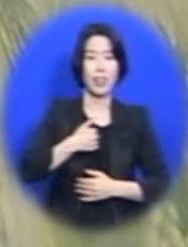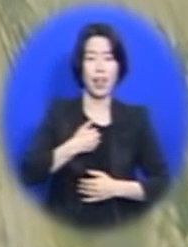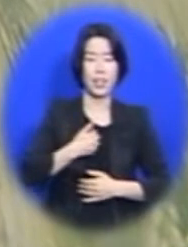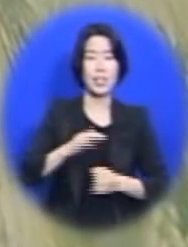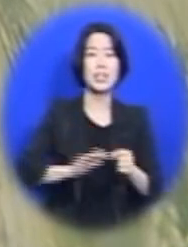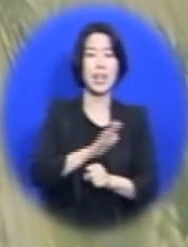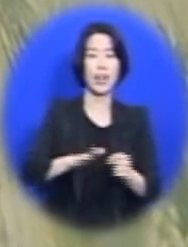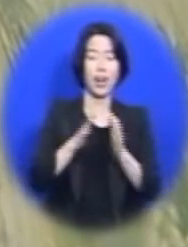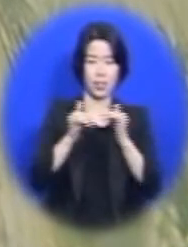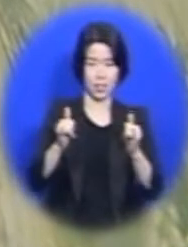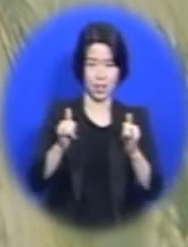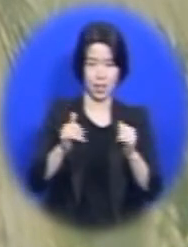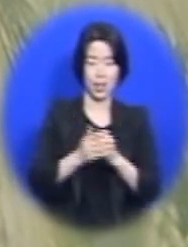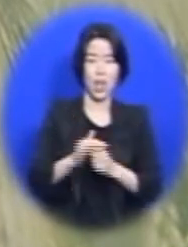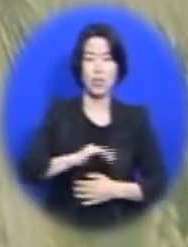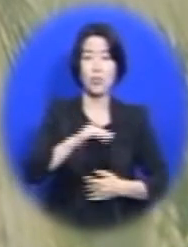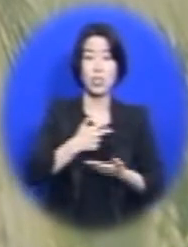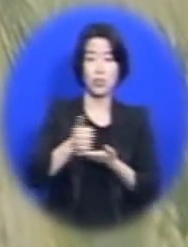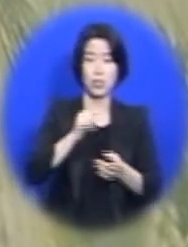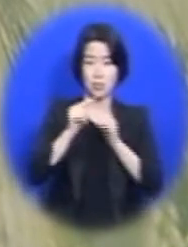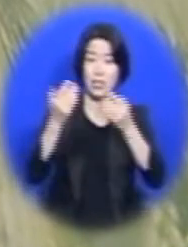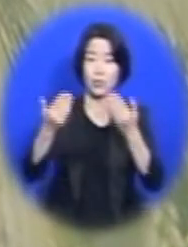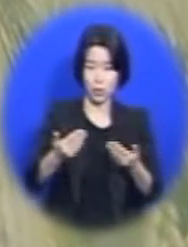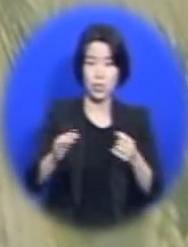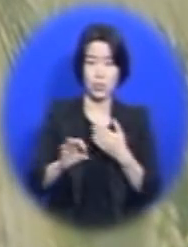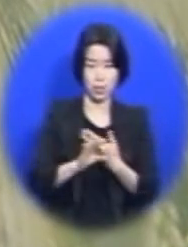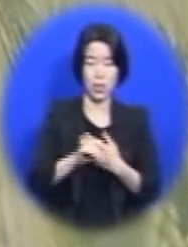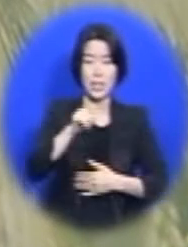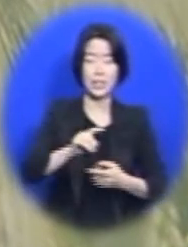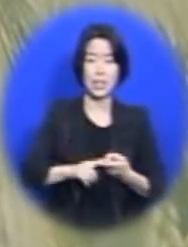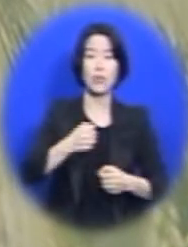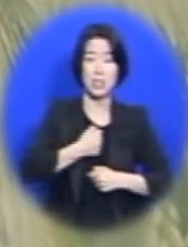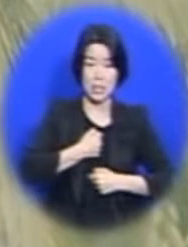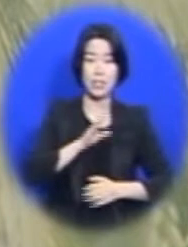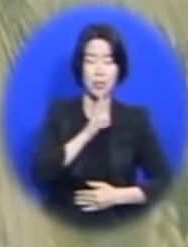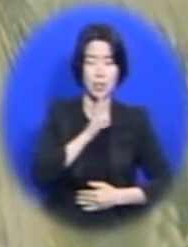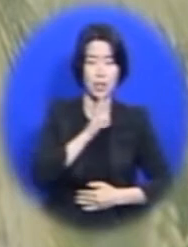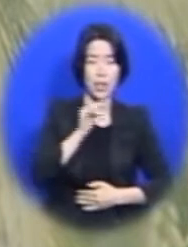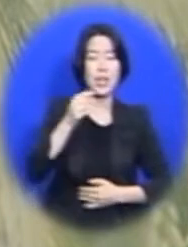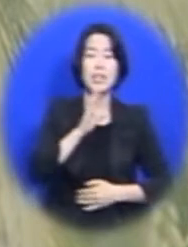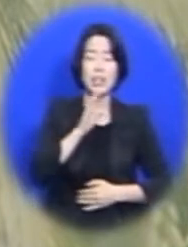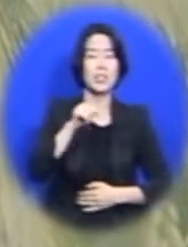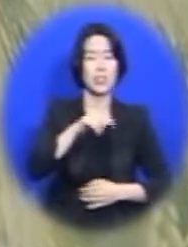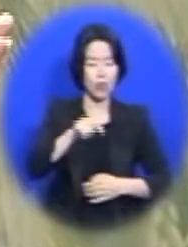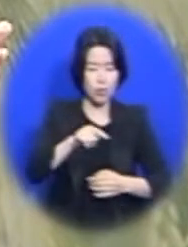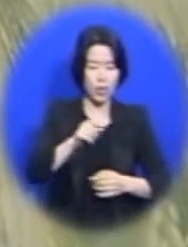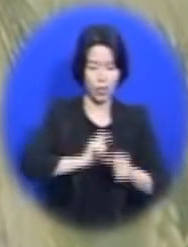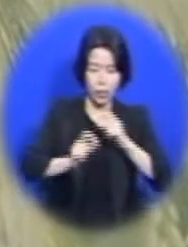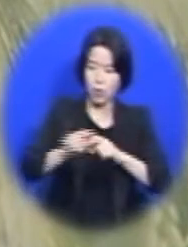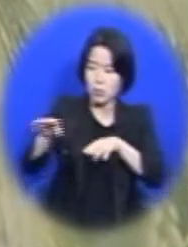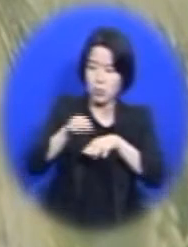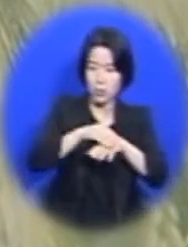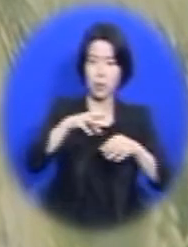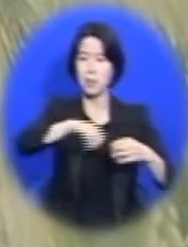자니. 그러니까 우리 주님이 말씀하셨으면 그대로 지키는 거죠. 사실 거기에 더 이상 덧붙일